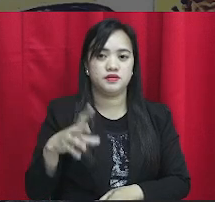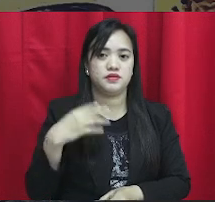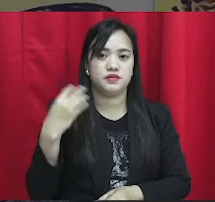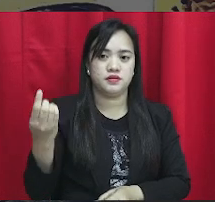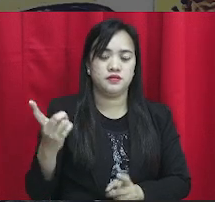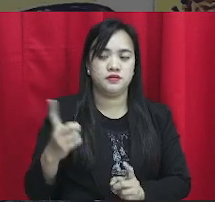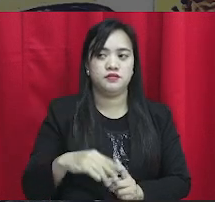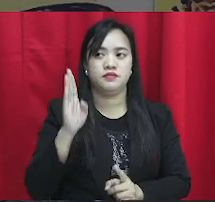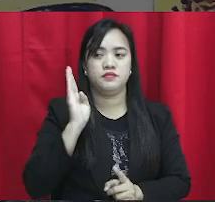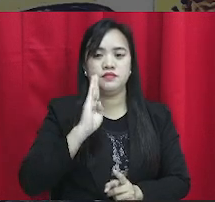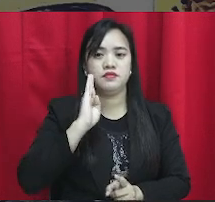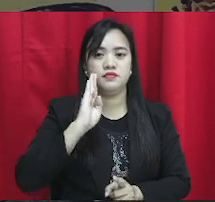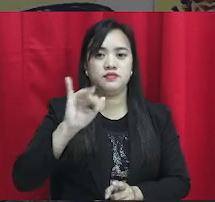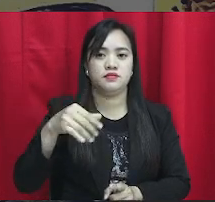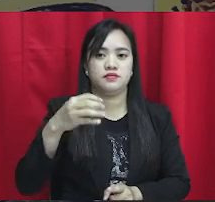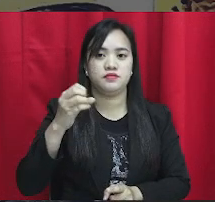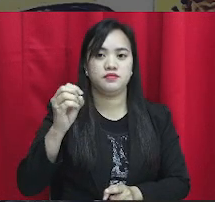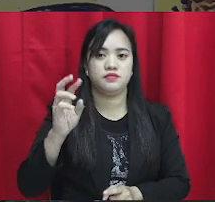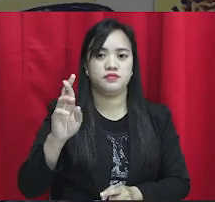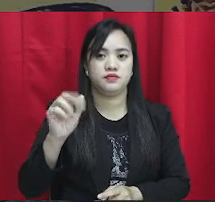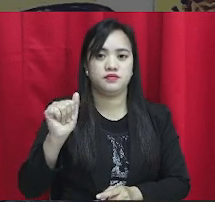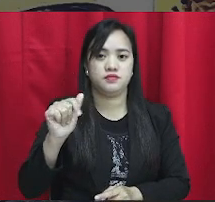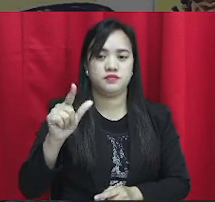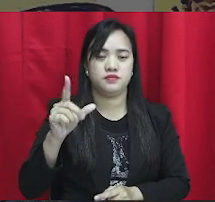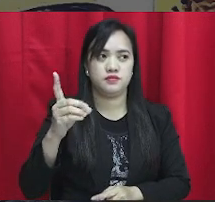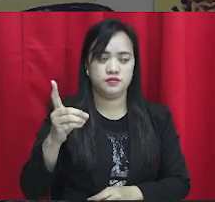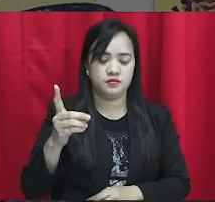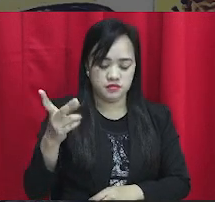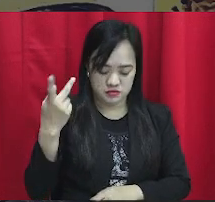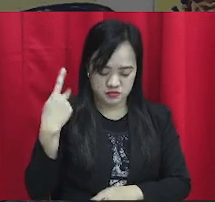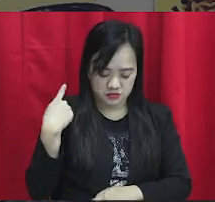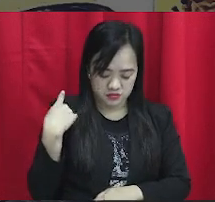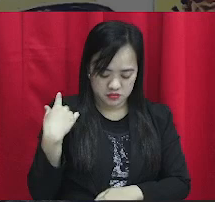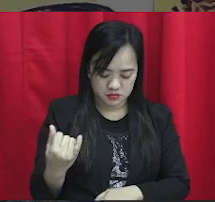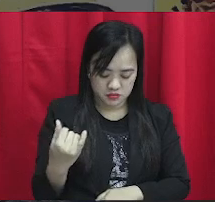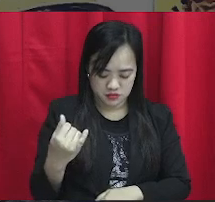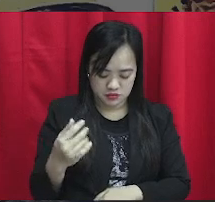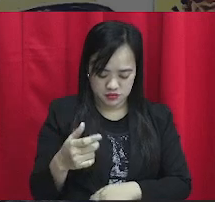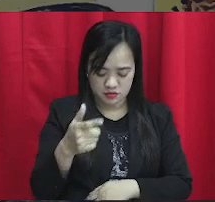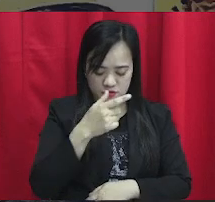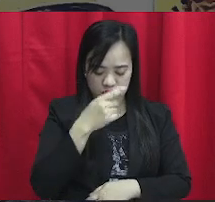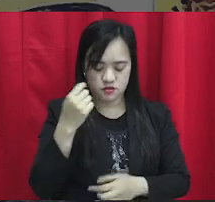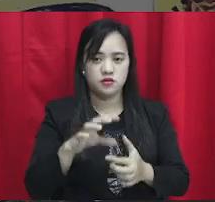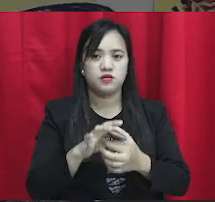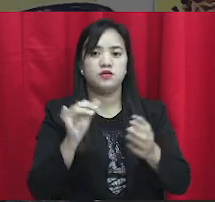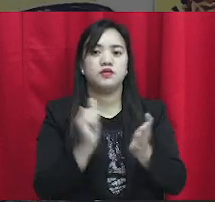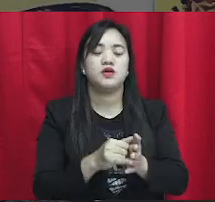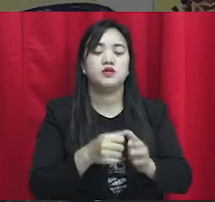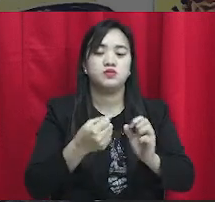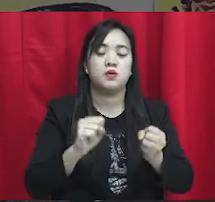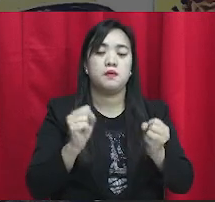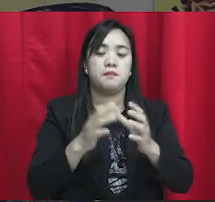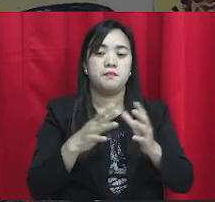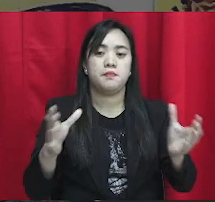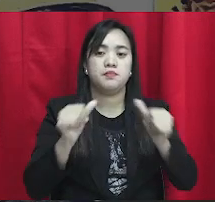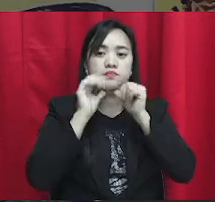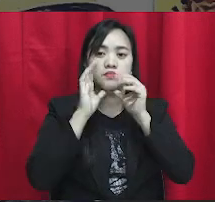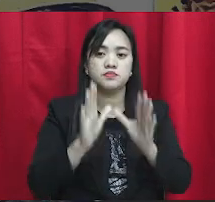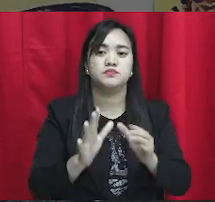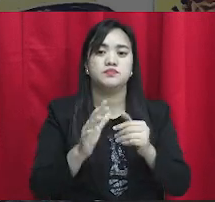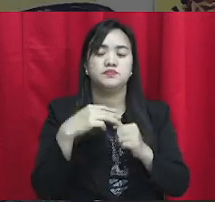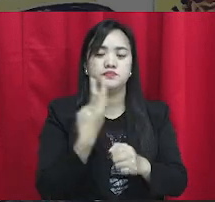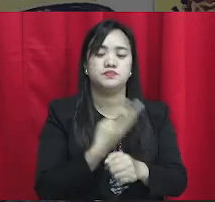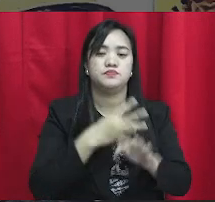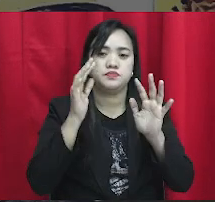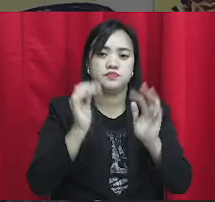Oh, ilabas mo na. Ayan na. Nagahak. At dahil dyan, nanay, yan, at na-bless kami sa inyo,